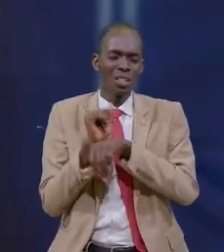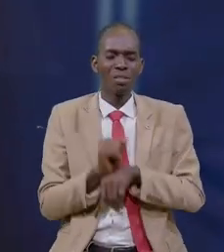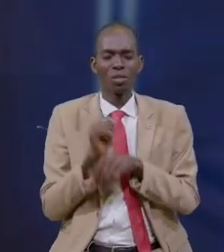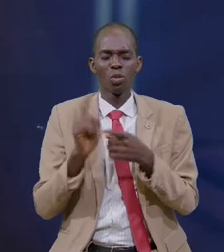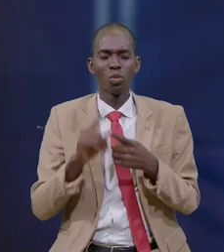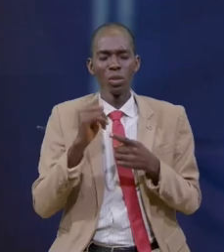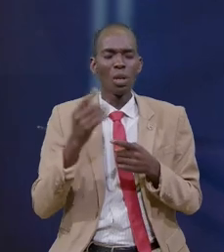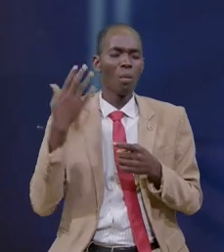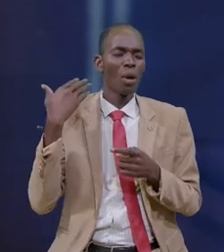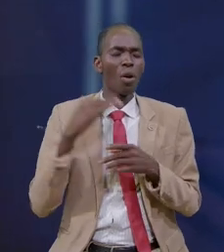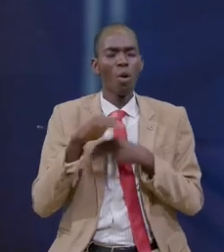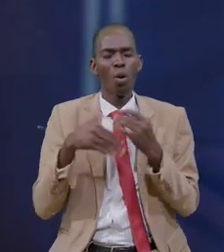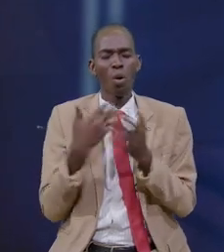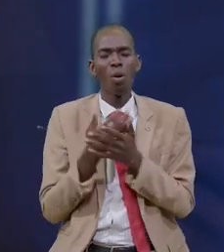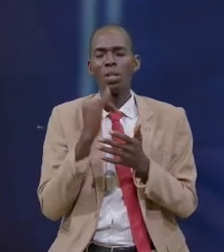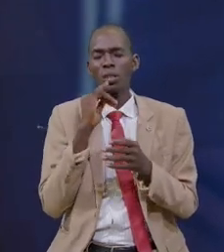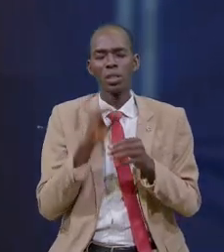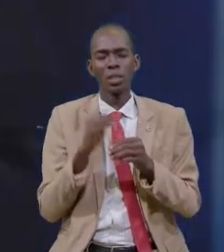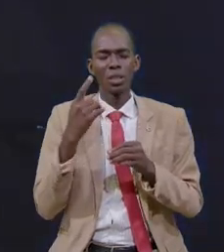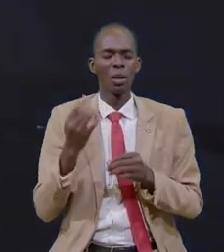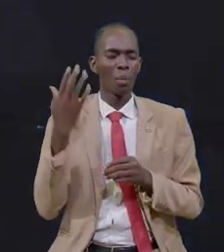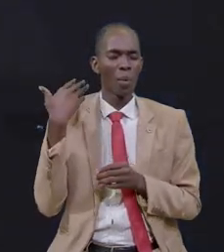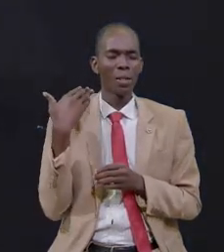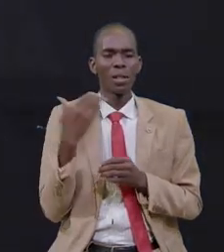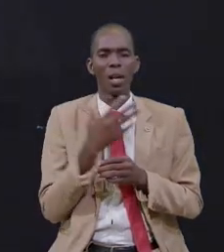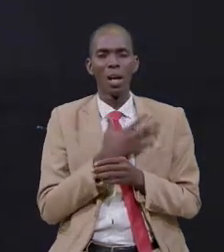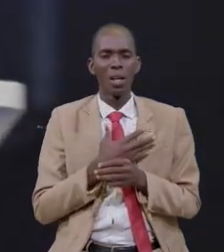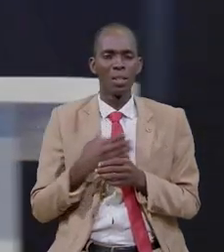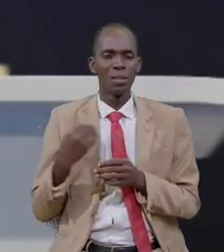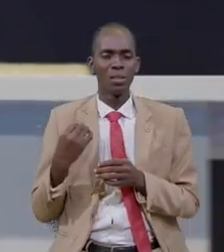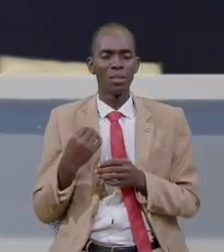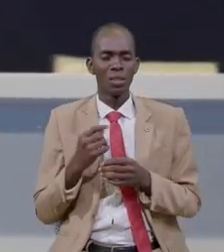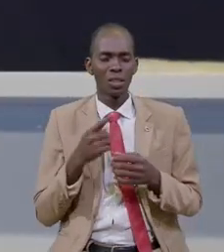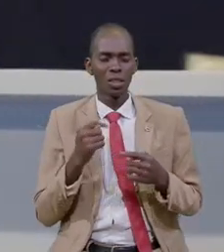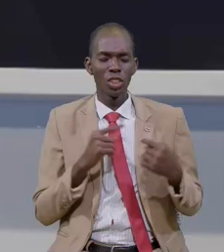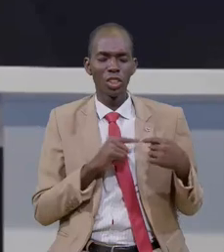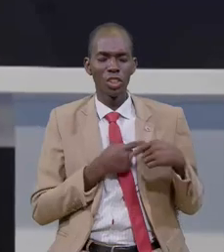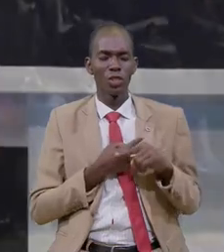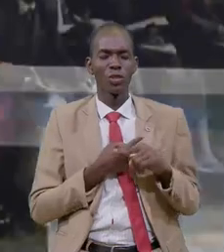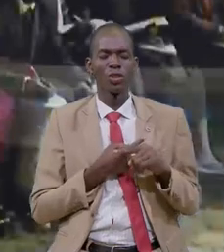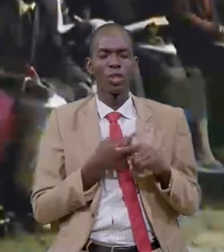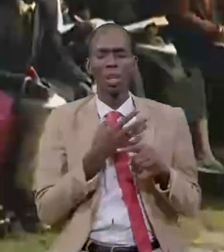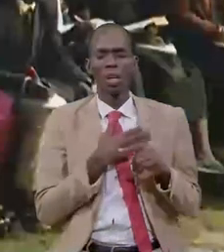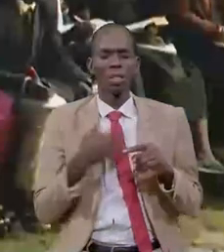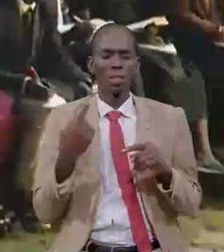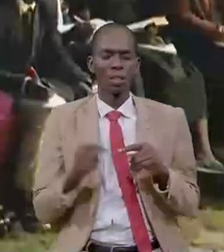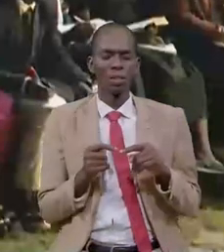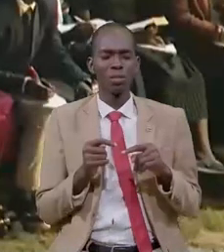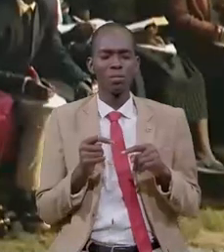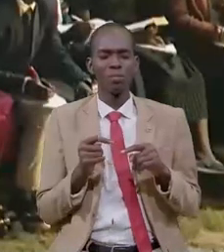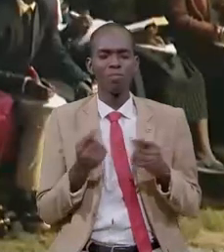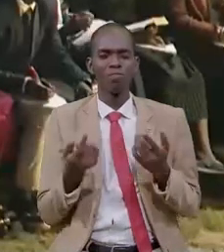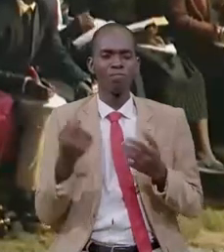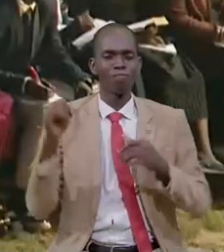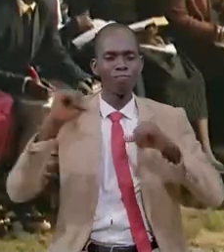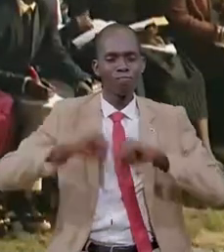qui te liaient au passé, qu'est-ce qui est dans le passé? Qu'est-ce qui vient du passé? La culpabilité, la condamnation. Quand quelqu'un n'est